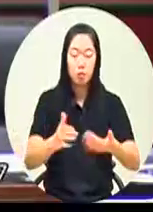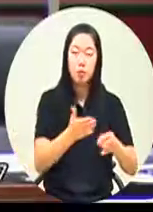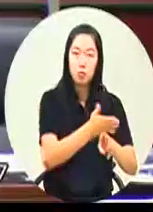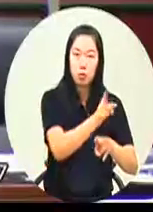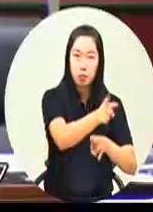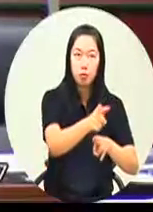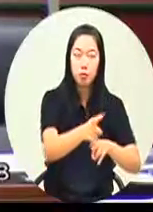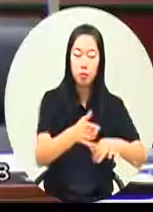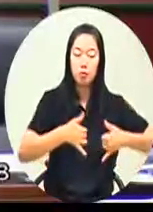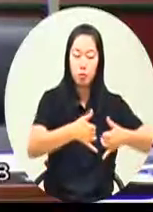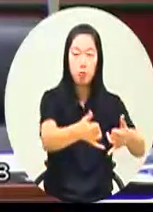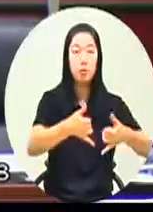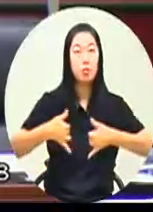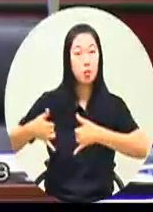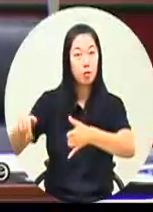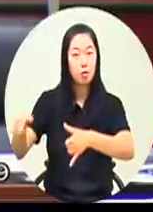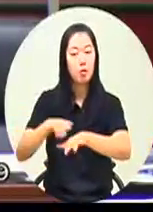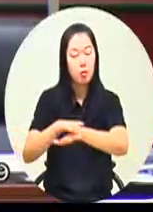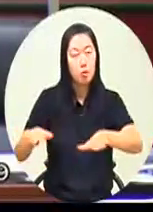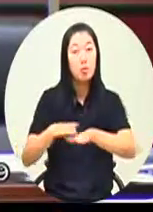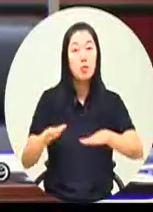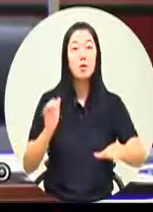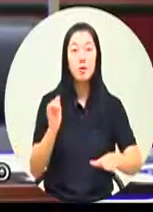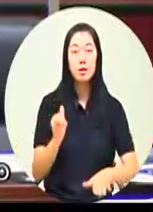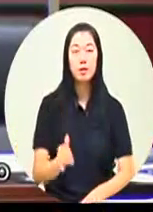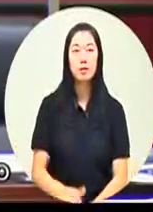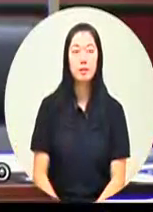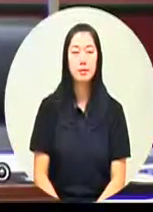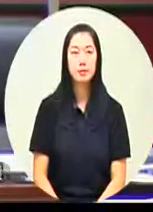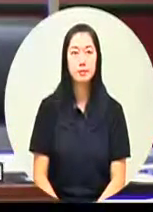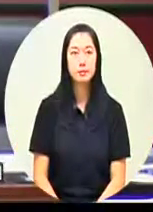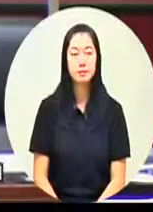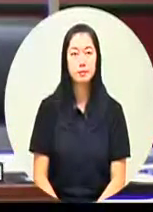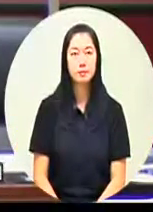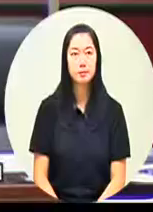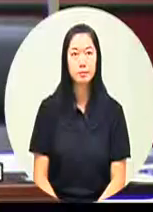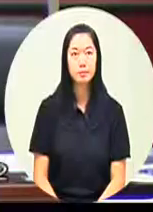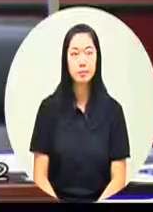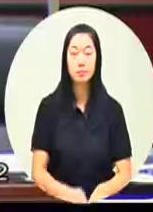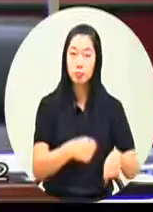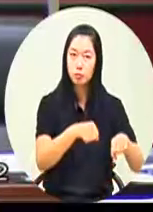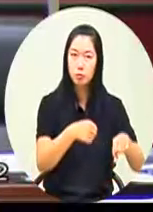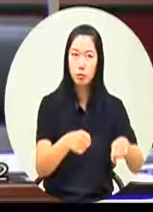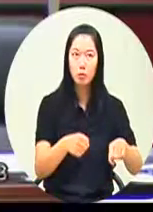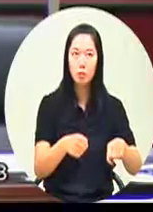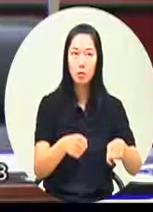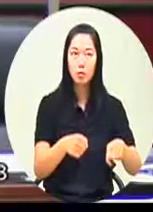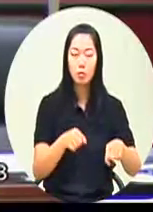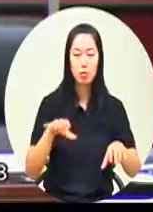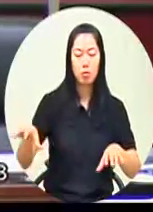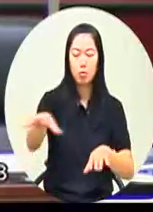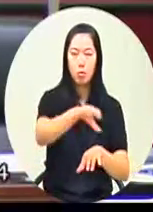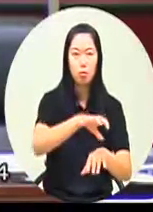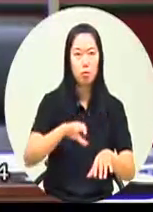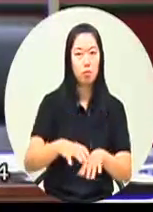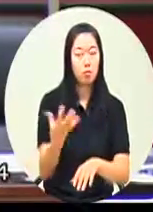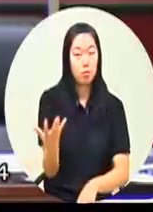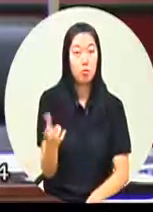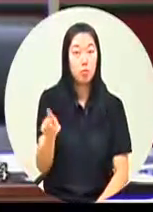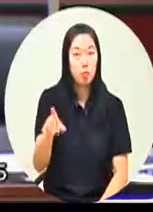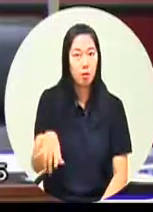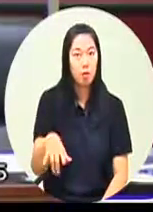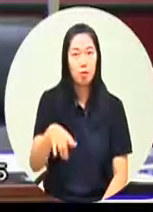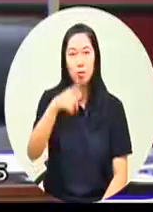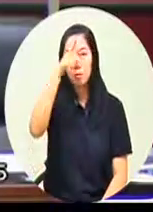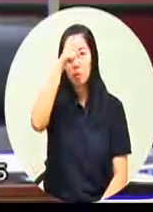比较不会有交通安全的问题。我现在来请教交通安全的问题，就摩托车很多的城市，大部分都在热带国家。他在